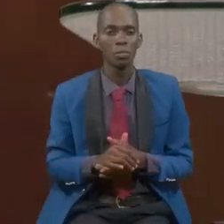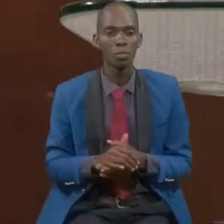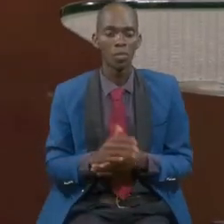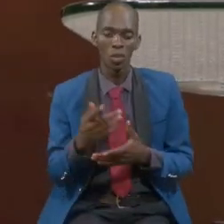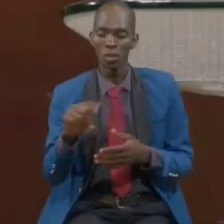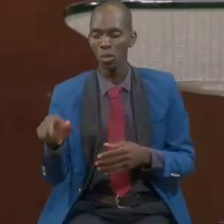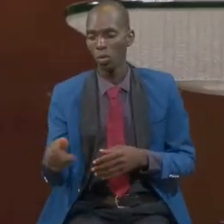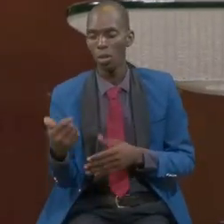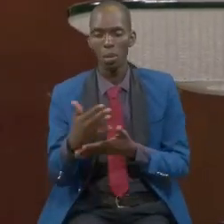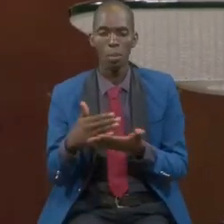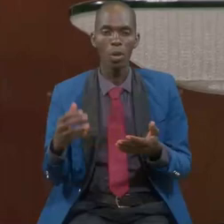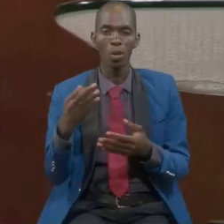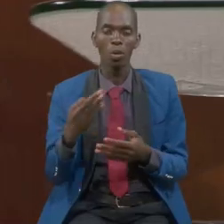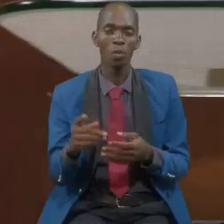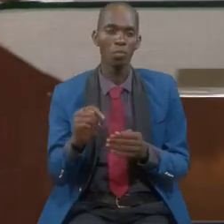l'autre partie